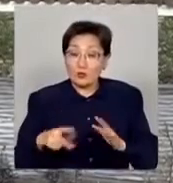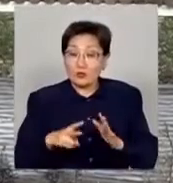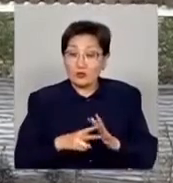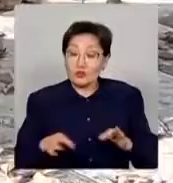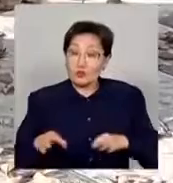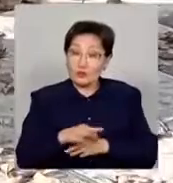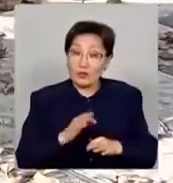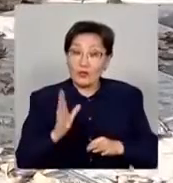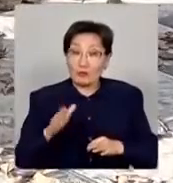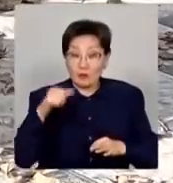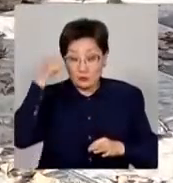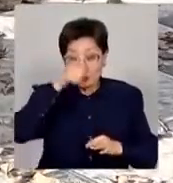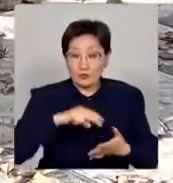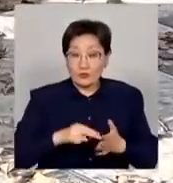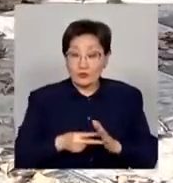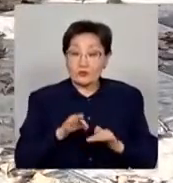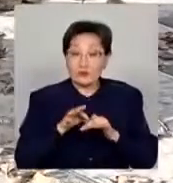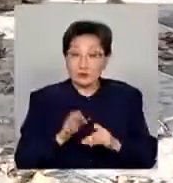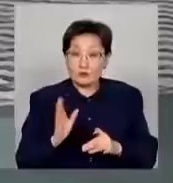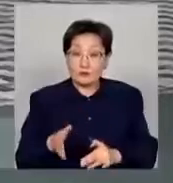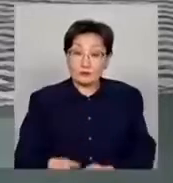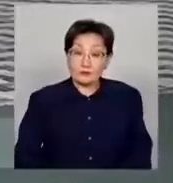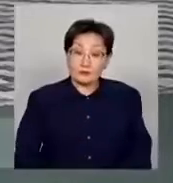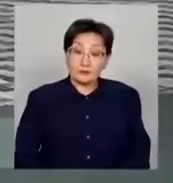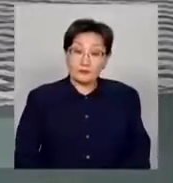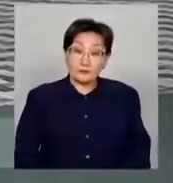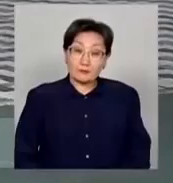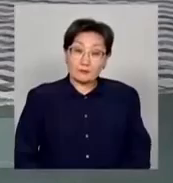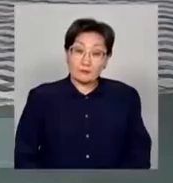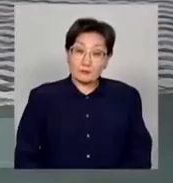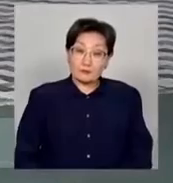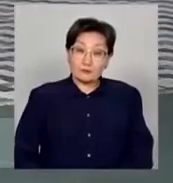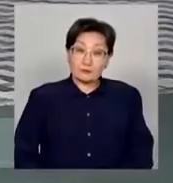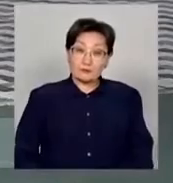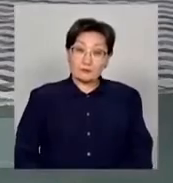алдағы жылға жоспарланған. Лағат Арғын, Ернат Болатбек, Алматы телеарнасы.